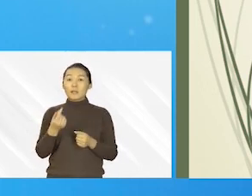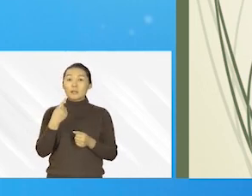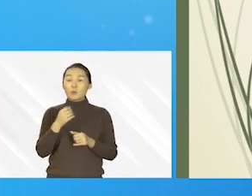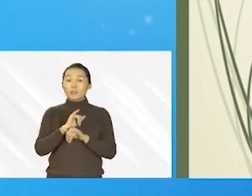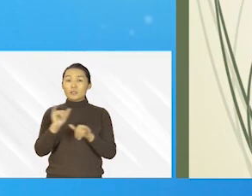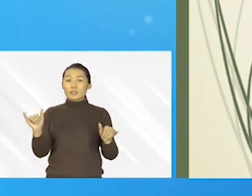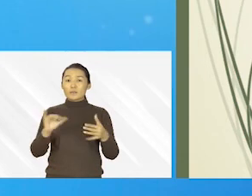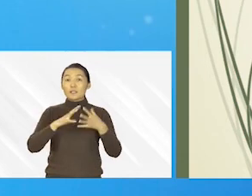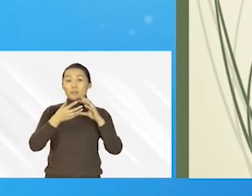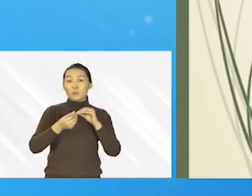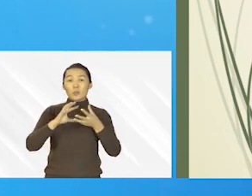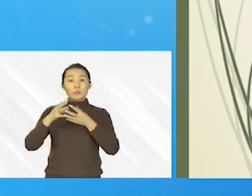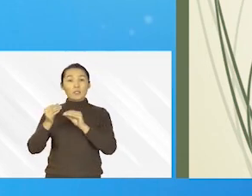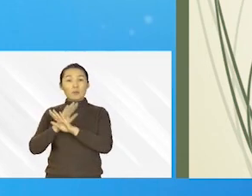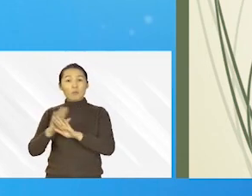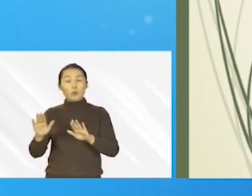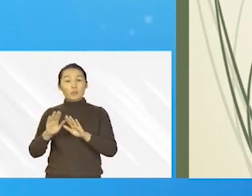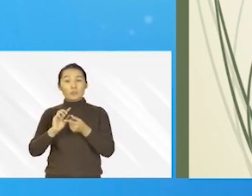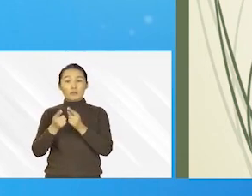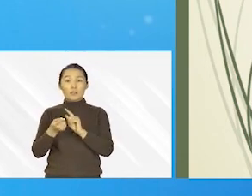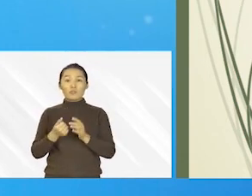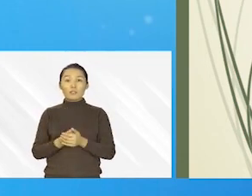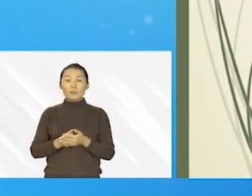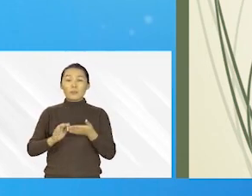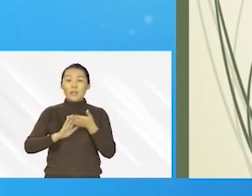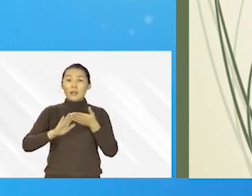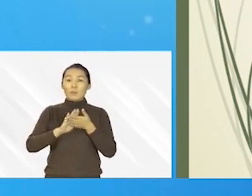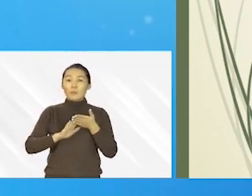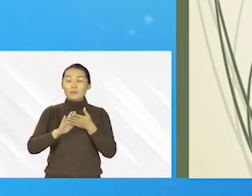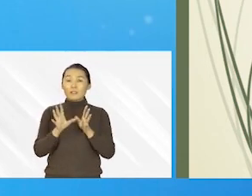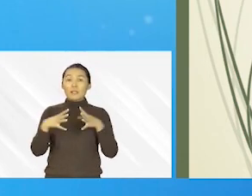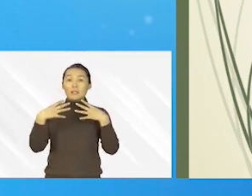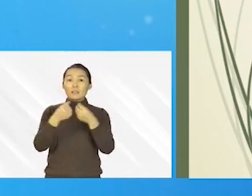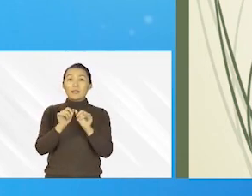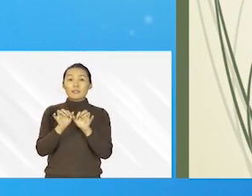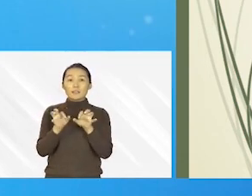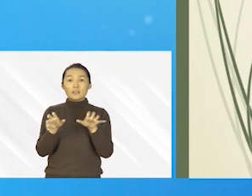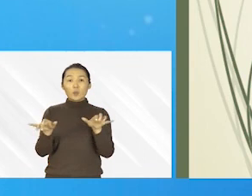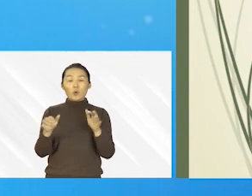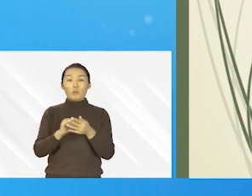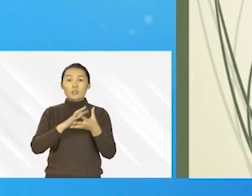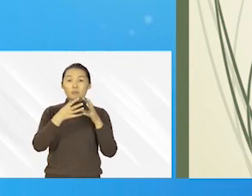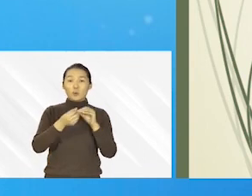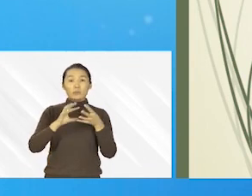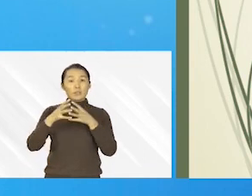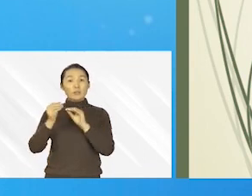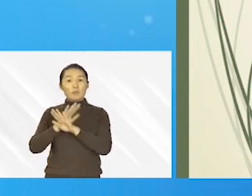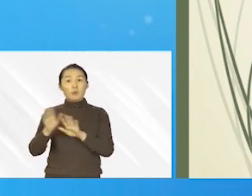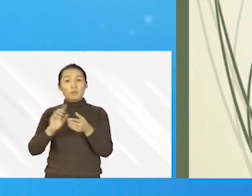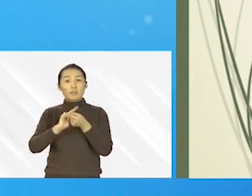развитие с полным и неполным превращением. Повторили отряды насекомых, с полным и неполным